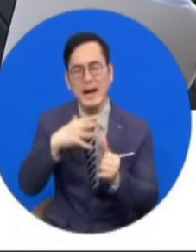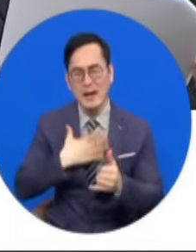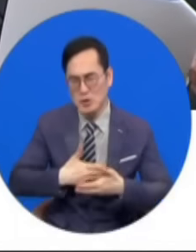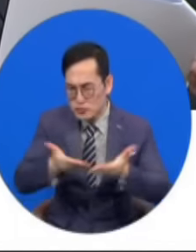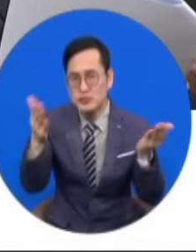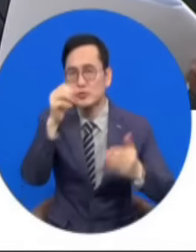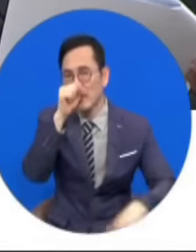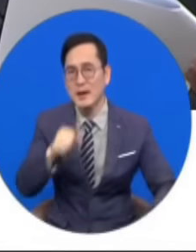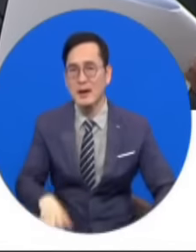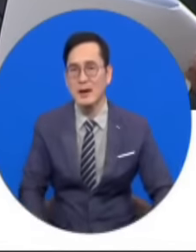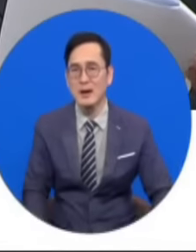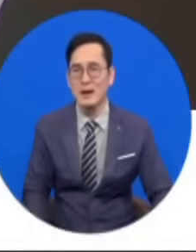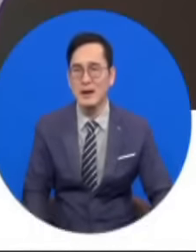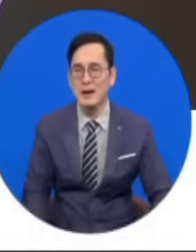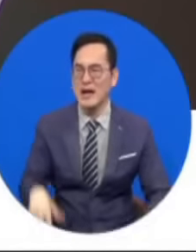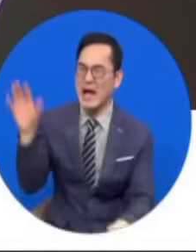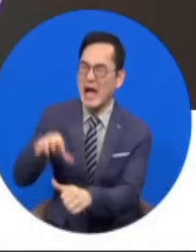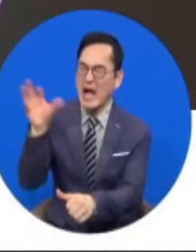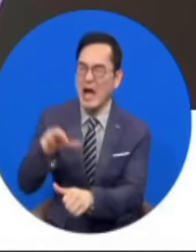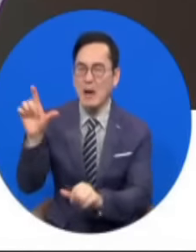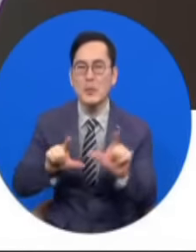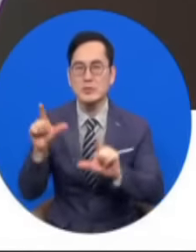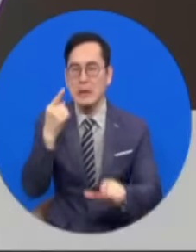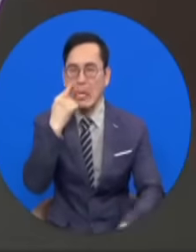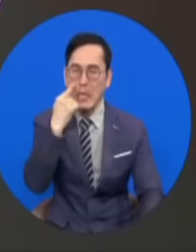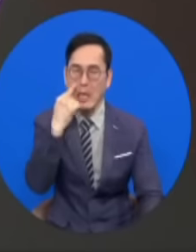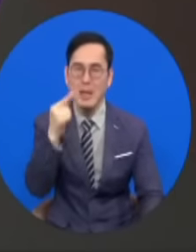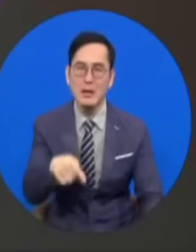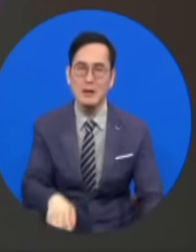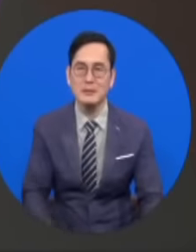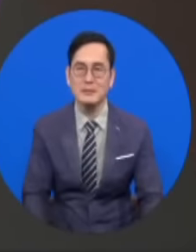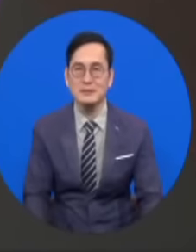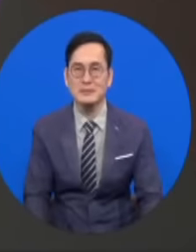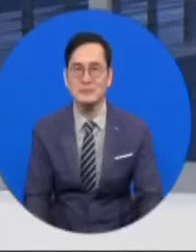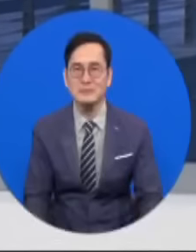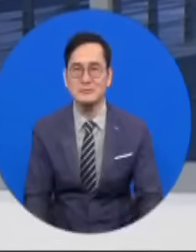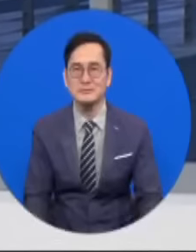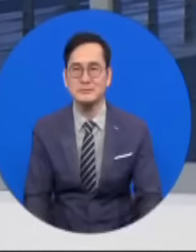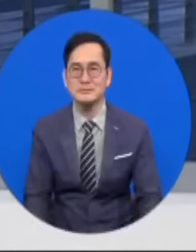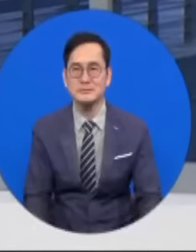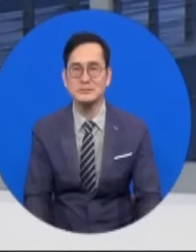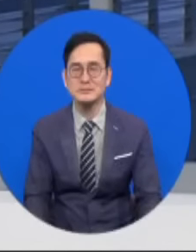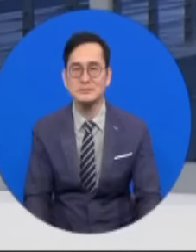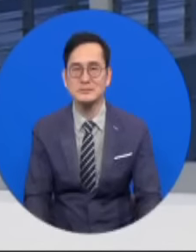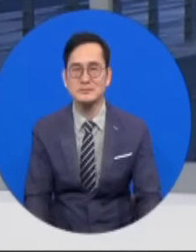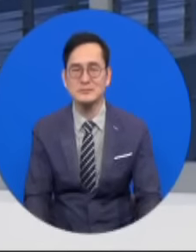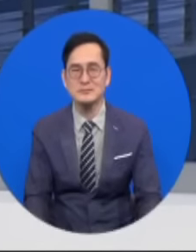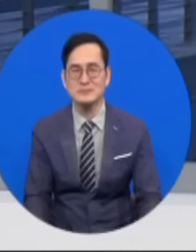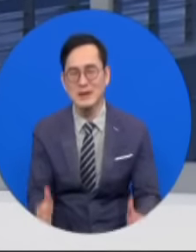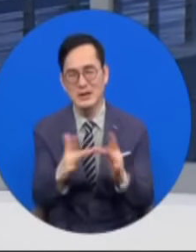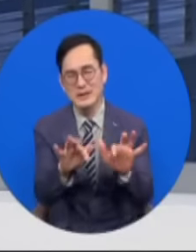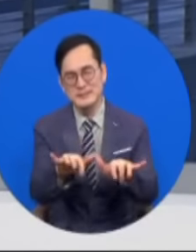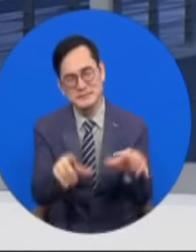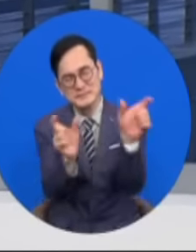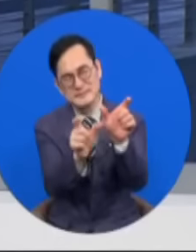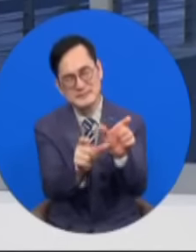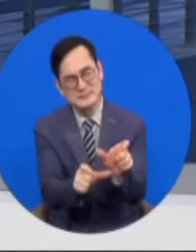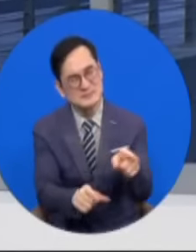가장 그 구렁에 빠진게 댓글 정치입니다 지지자들의 댓글 정치에 매몰돼 있는 거예요 그러니까